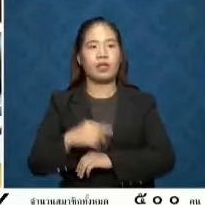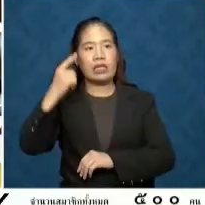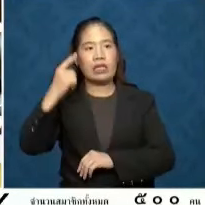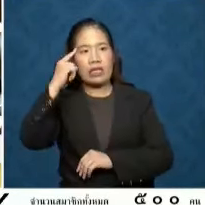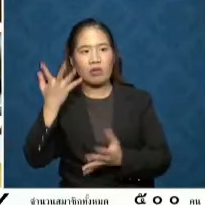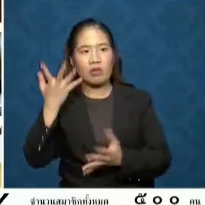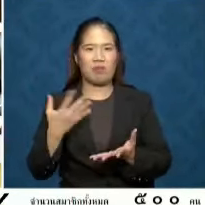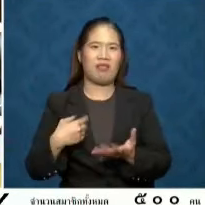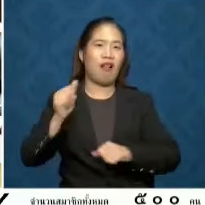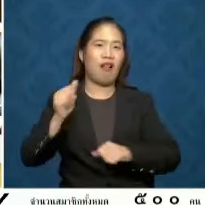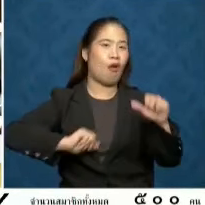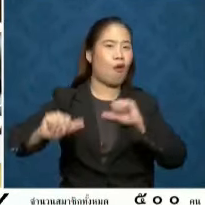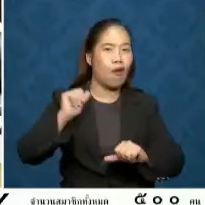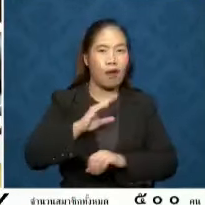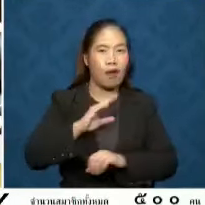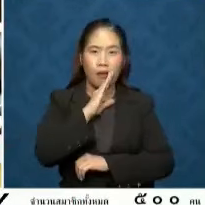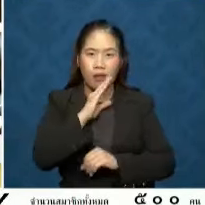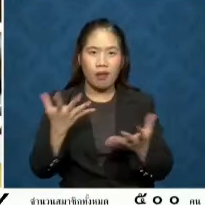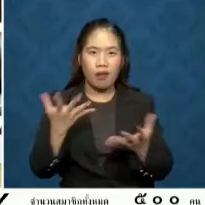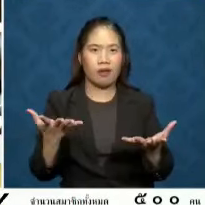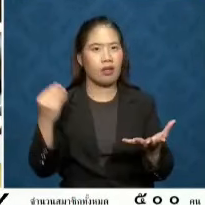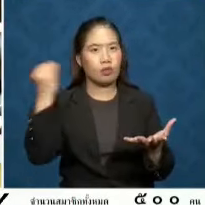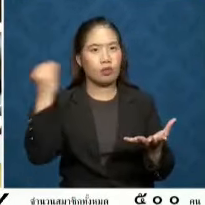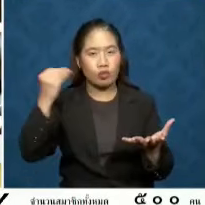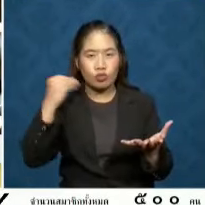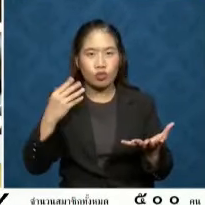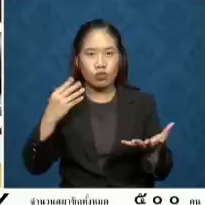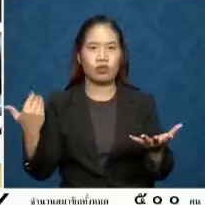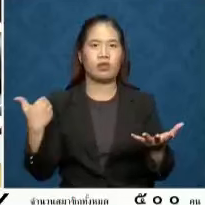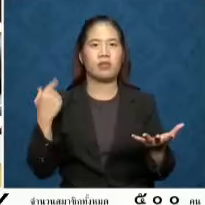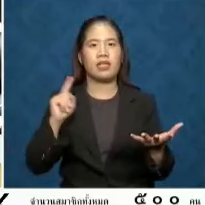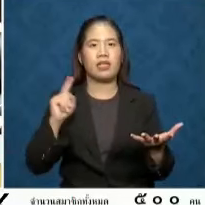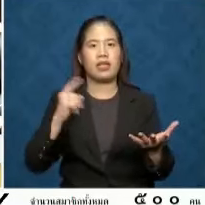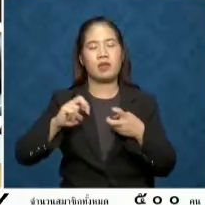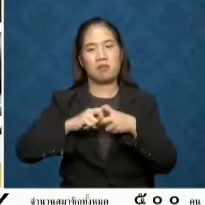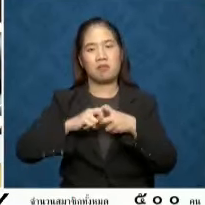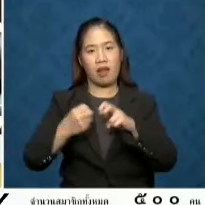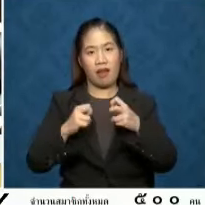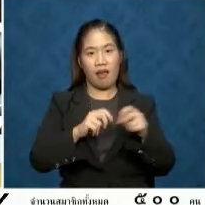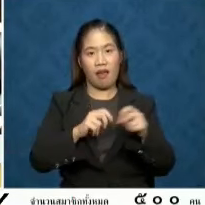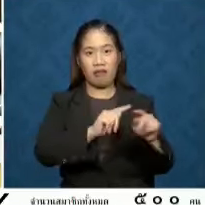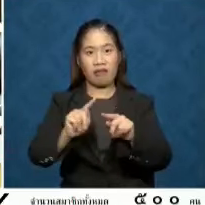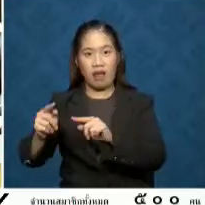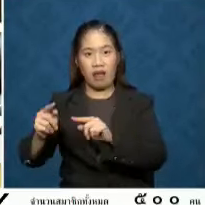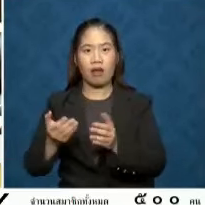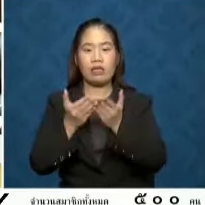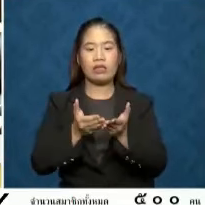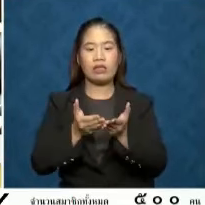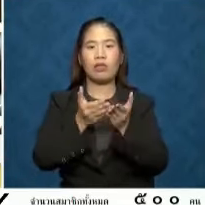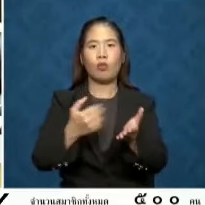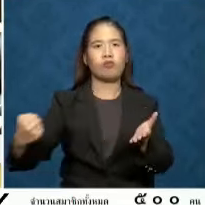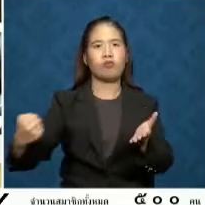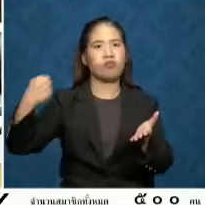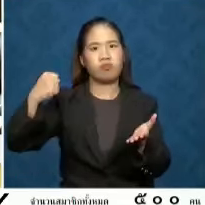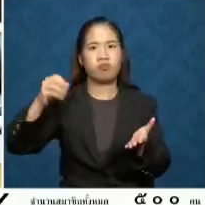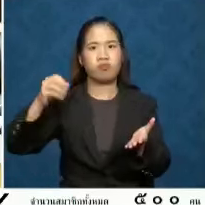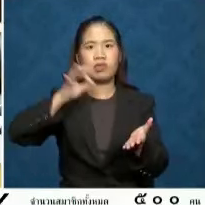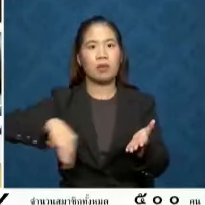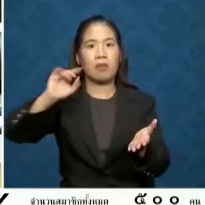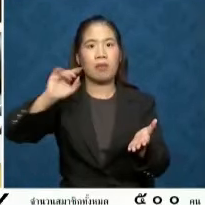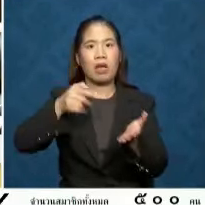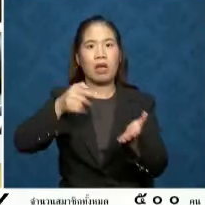ระบวนการทุกขั้นตอนจริงๆโศกนาฏกรรมร้ายแรงขนาดนี้ทั้งที่เสียเรือรบที่เป็นกำลังหลักสำคัญด้วยไปแบบปริศ